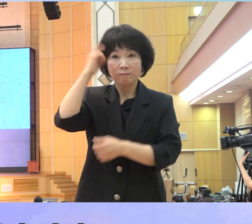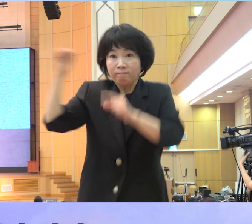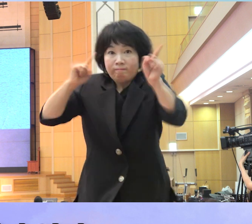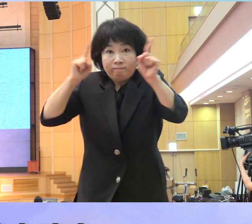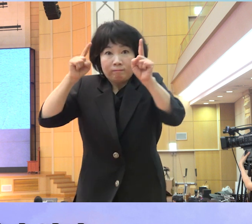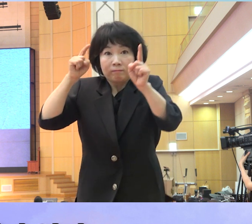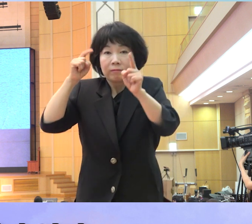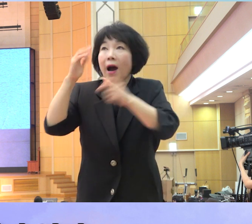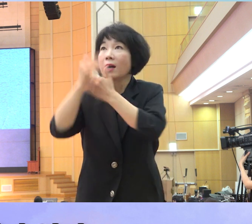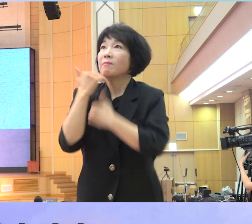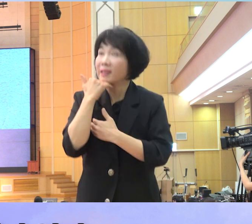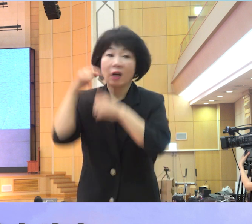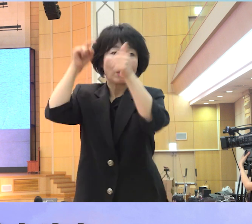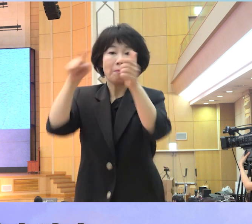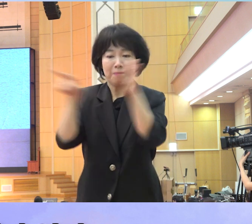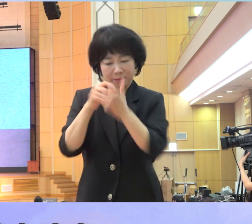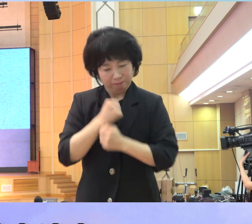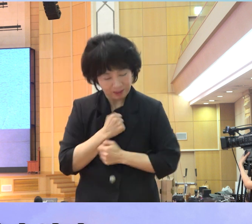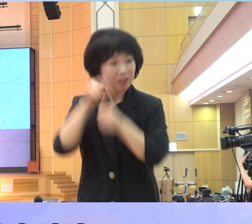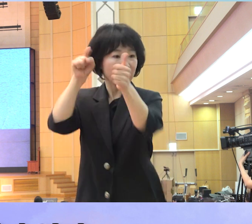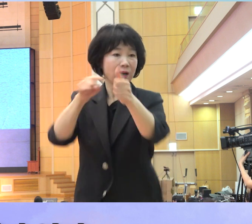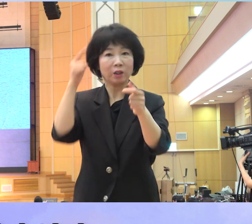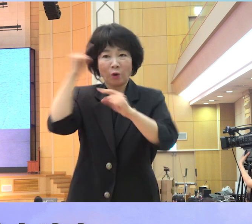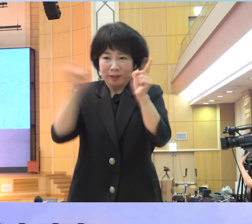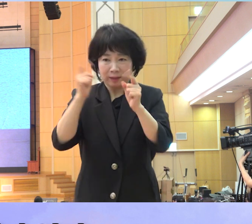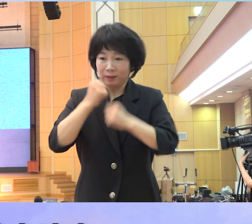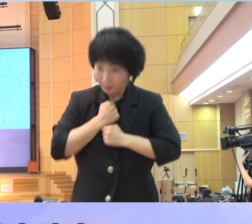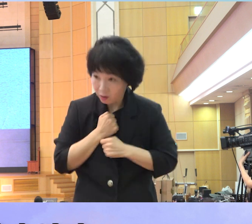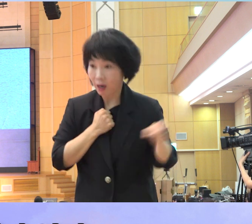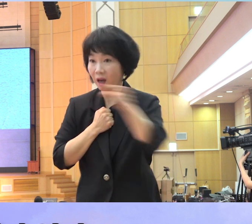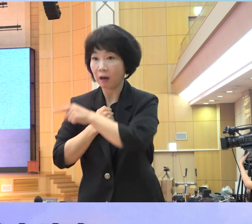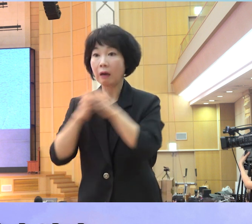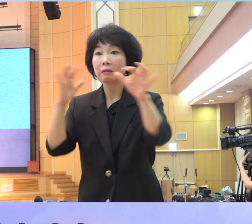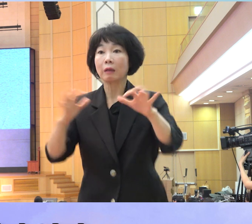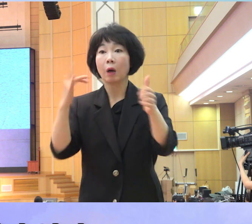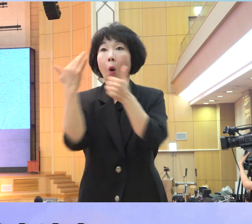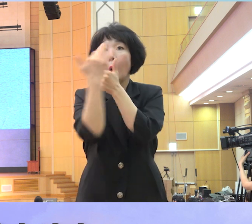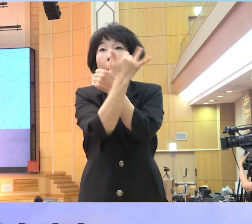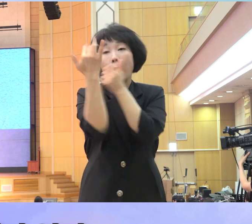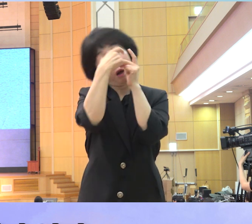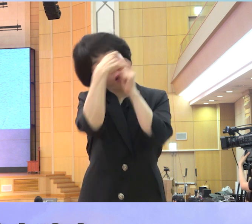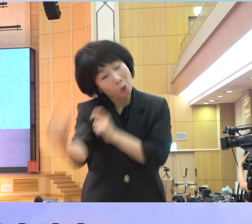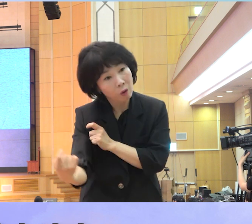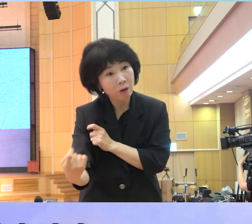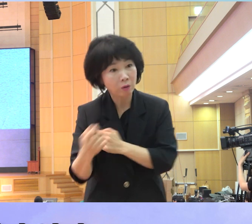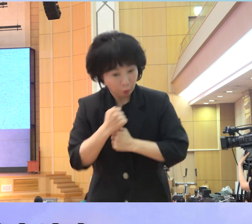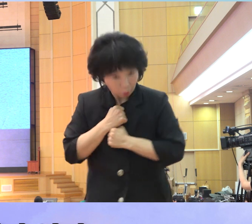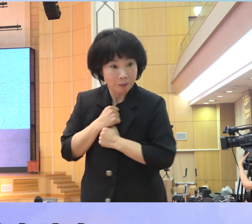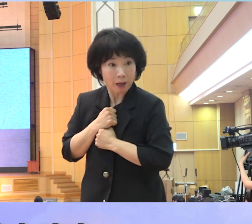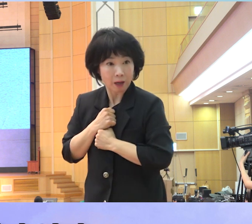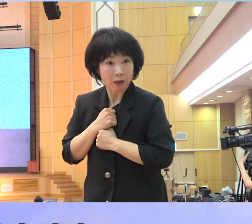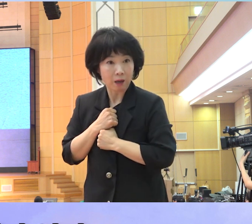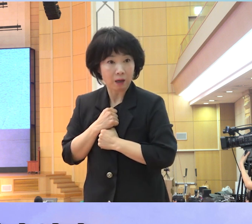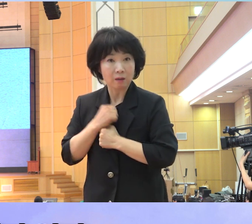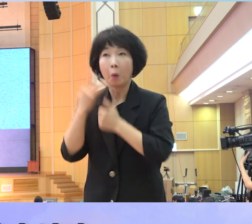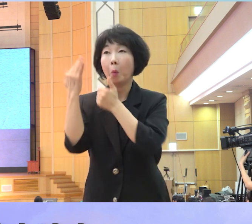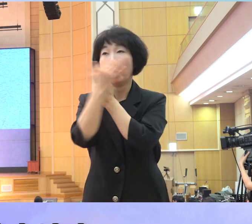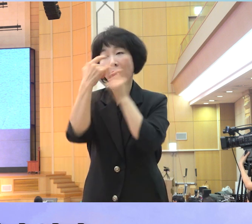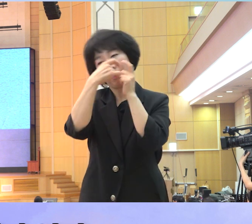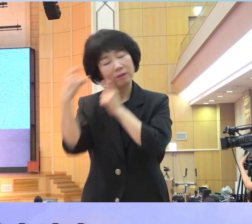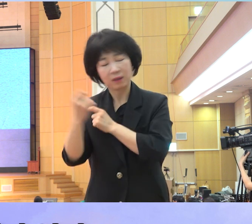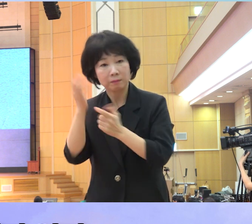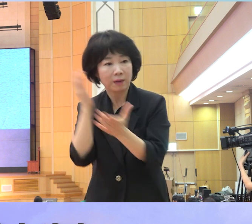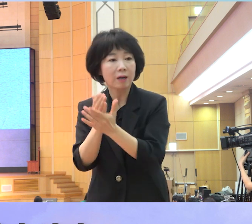있어야 돼. 믿음 지키고 있어야 돼. 세상의 유혹과 시험이 몰려올 때 하나님이 반드시 이김 줄